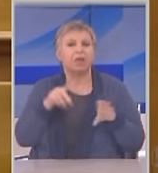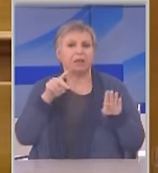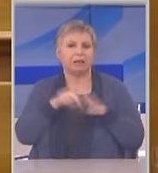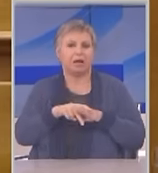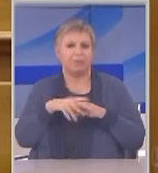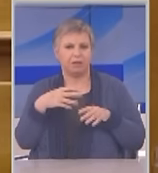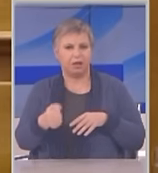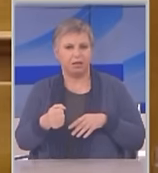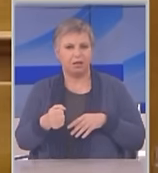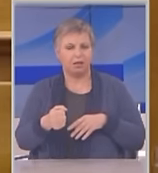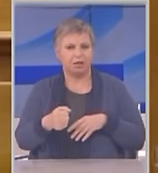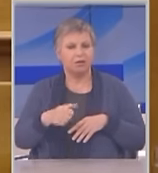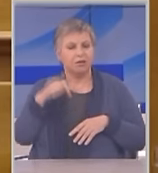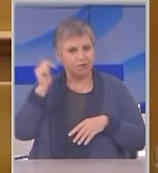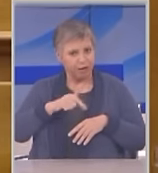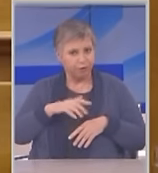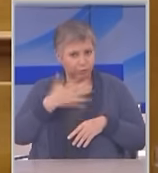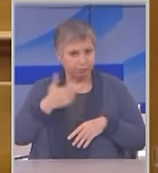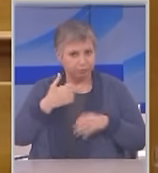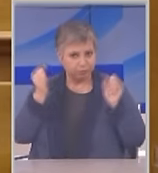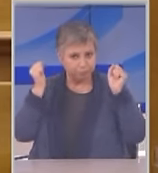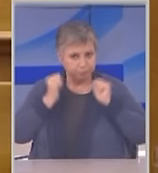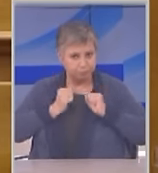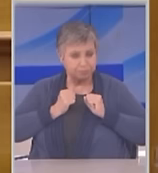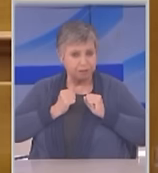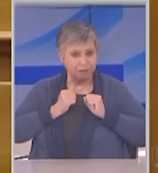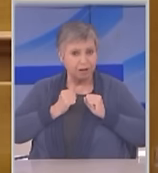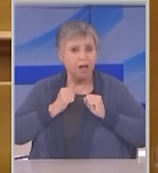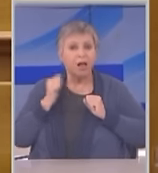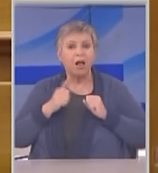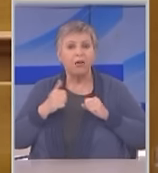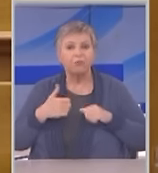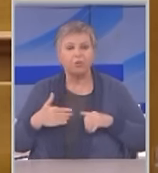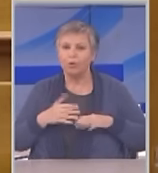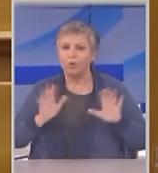κ. Χατζόπουλος για την απιστία, αλλά για ξέπλυμα χρήματος αργότερα.